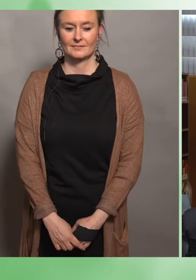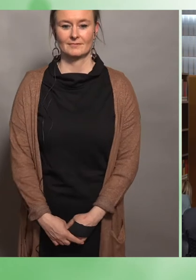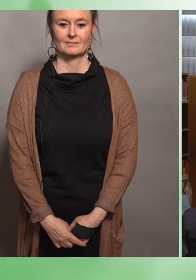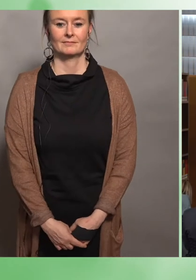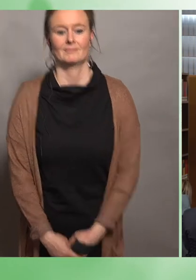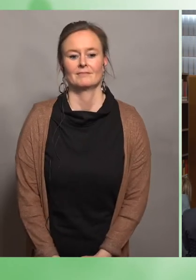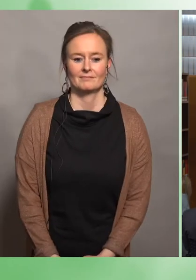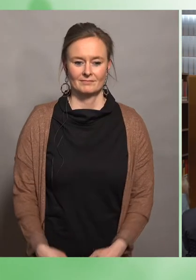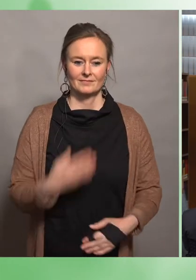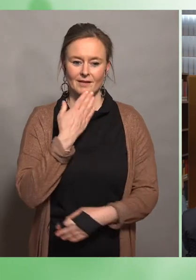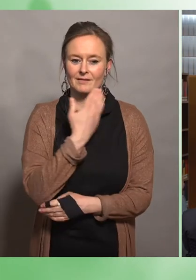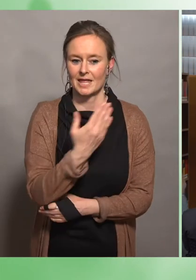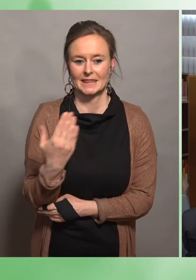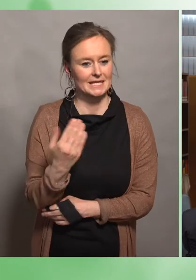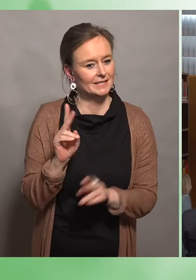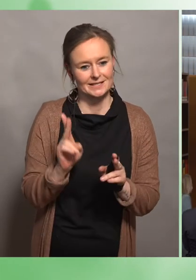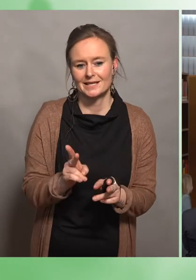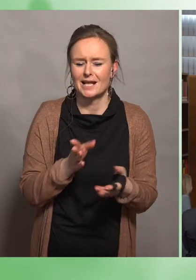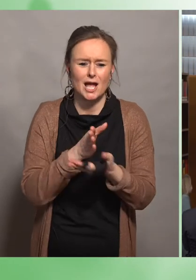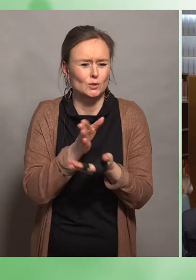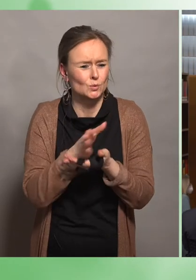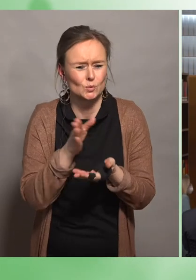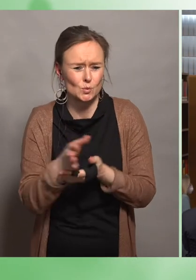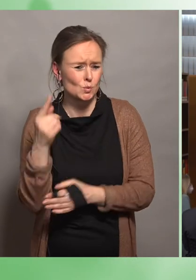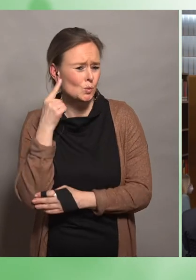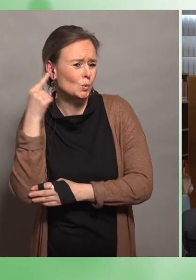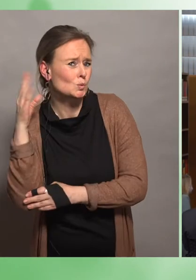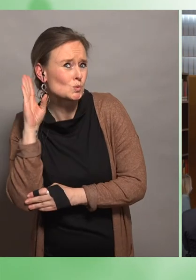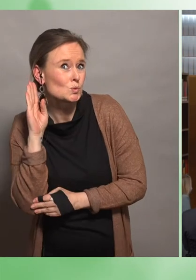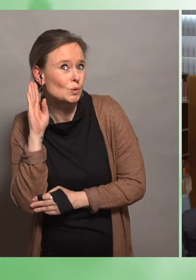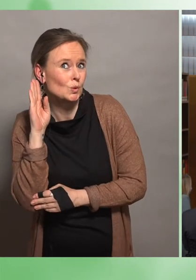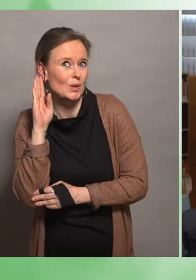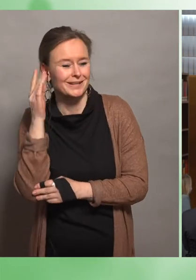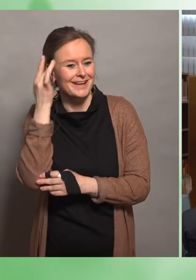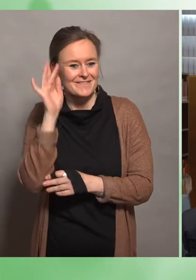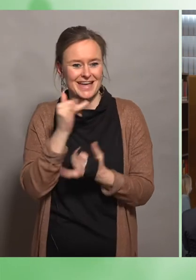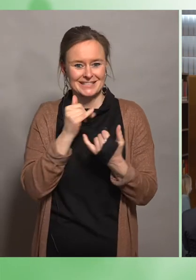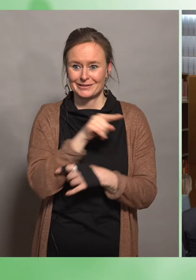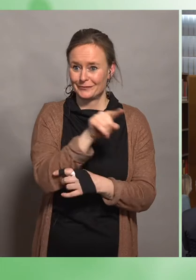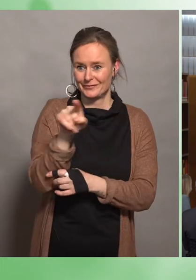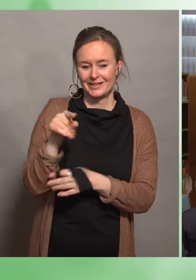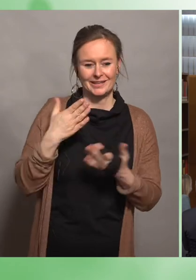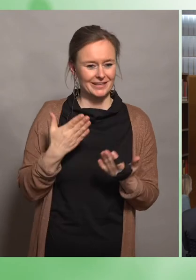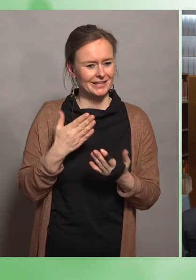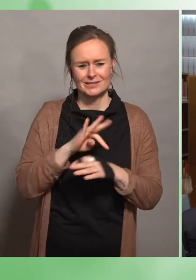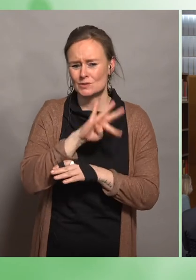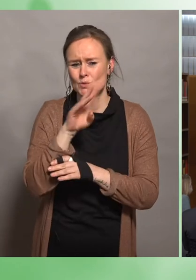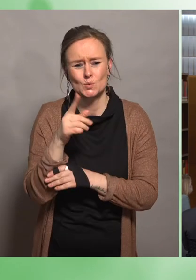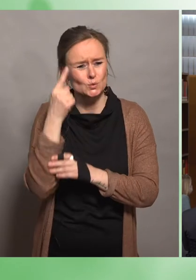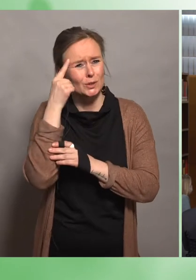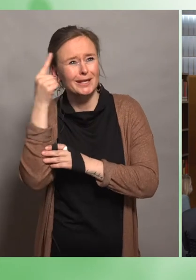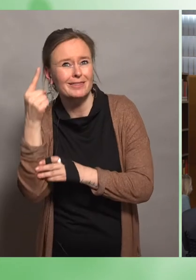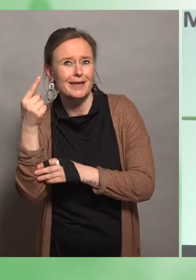Wow, danke. Ich könnte ihm ewig zuhören. Ich weiß nicht, wie es Ihnen geht. Es ist so schön, diese Gedanken und Inputs zu hören. Vielen Dank dafür.